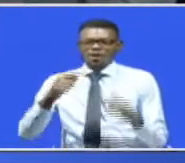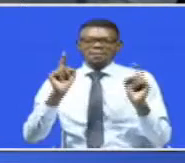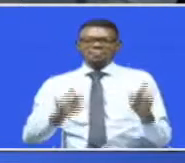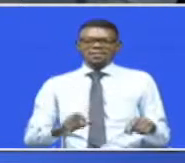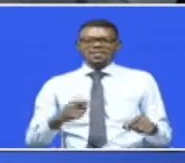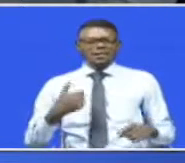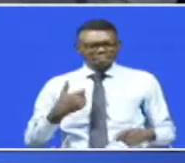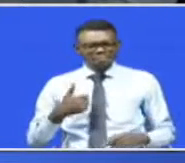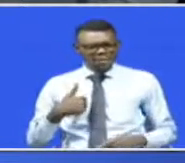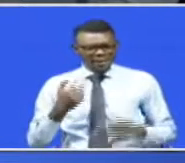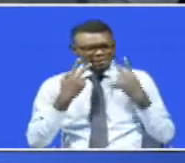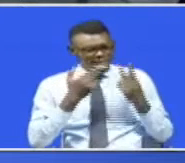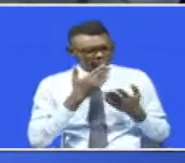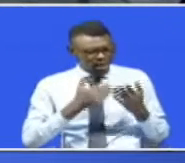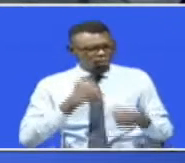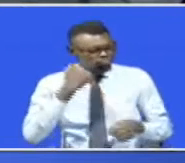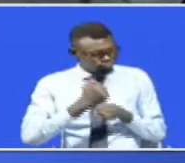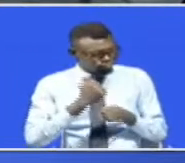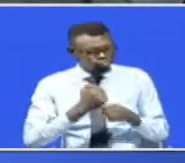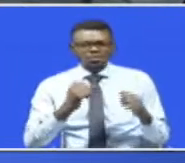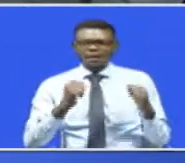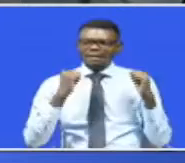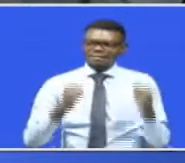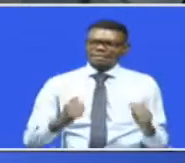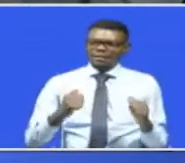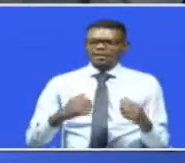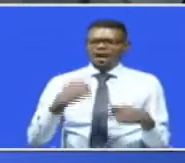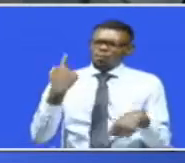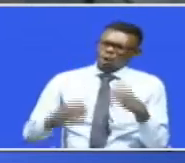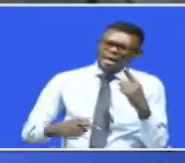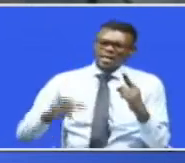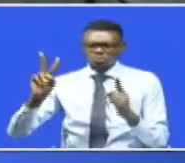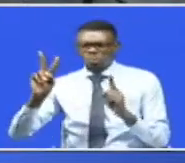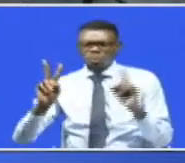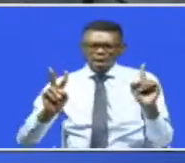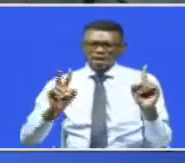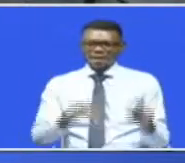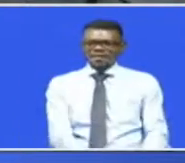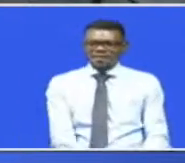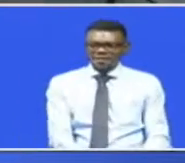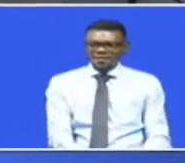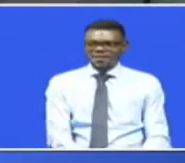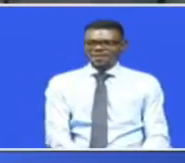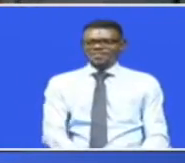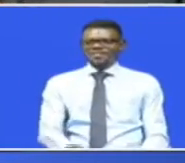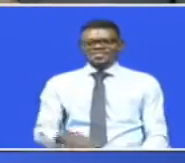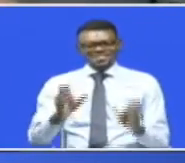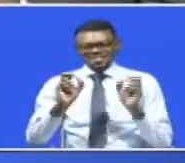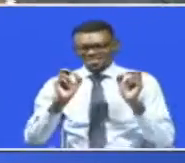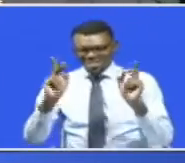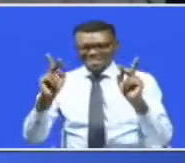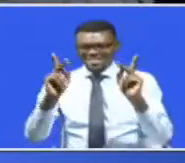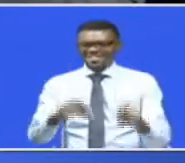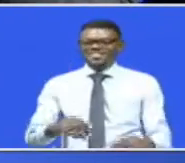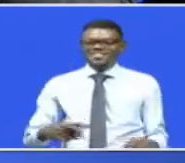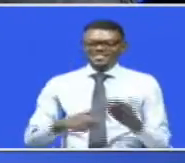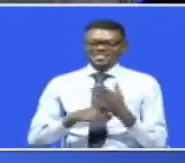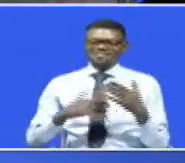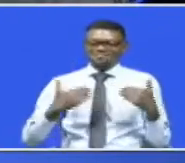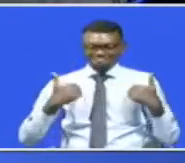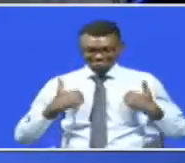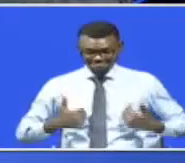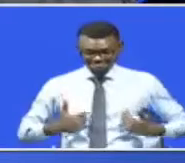shati wajikakamue kwa udi na uvumba, wachukue 2-1 hivi. Punda afu lakini mzigo ufike. Kabisa. Mie ni